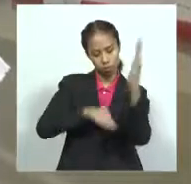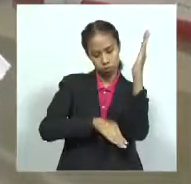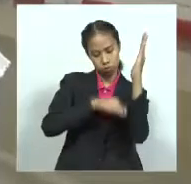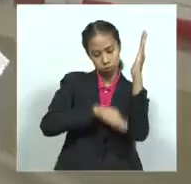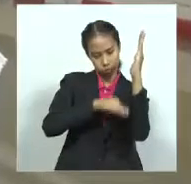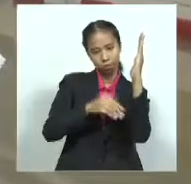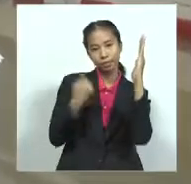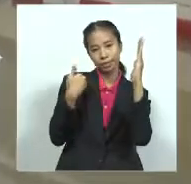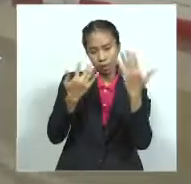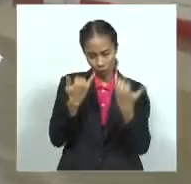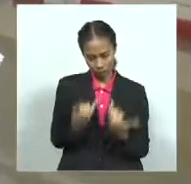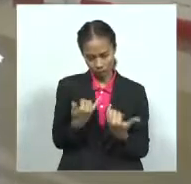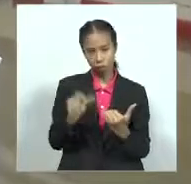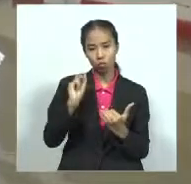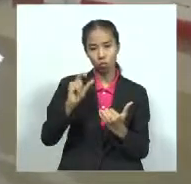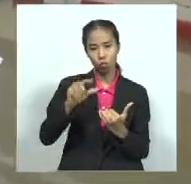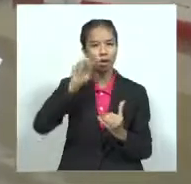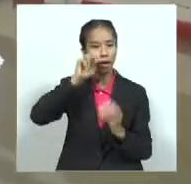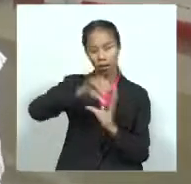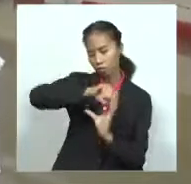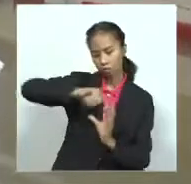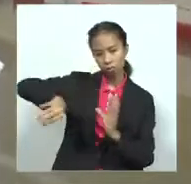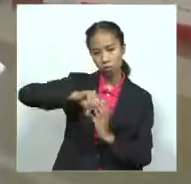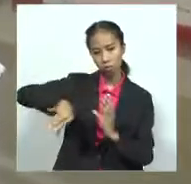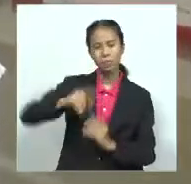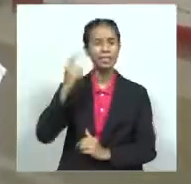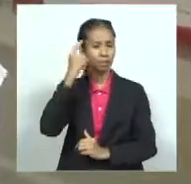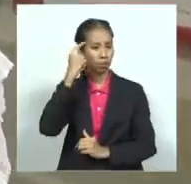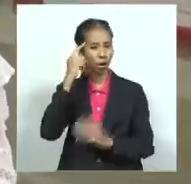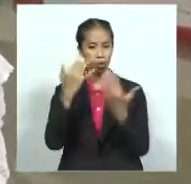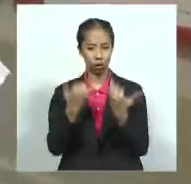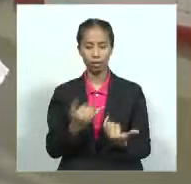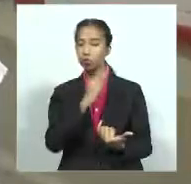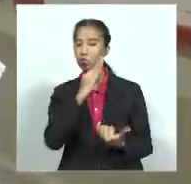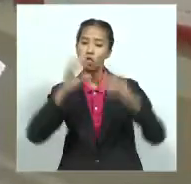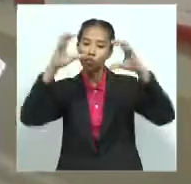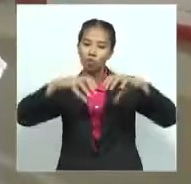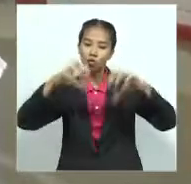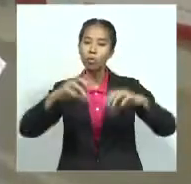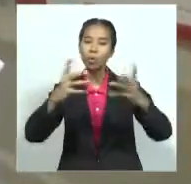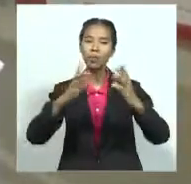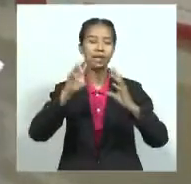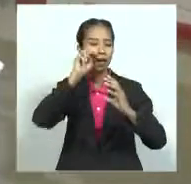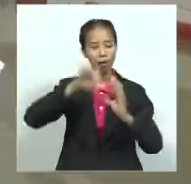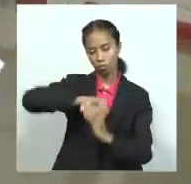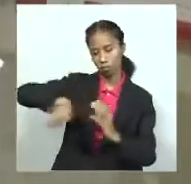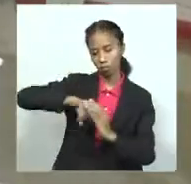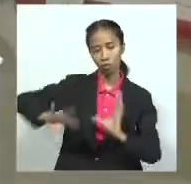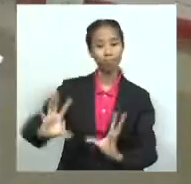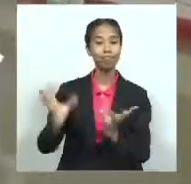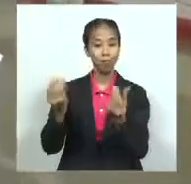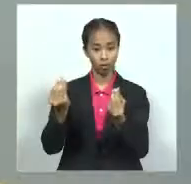างเทศบาลก็เร่งระบายน้ำค่ะคาดว่าหากวันนี้นะคะฝนไม่ตกลงมาซ้ำค่ะก็จะสามารถระบายน้ำได้หมดค่ะ